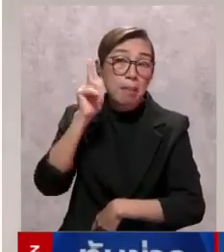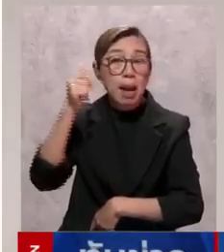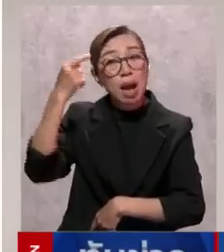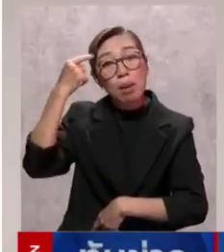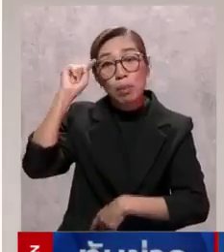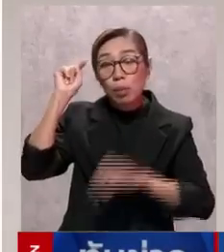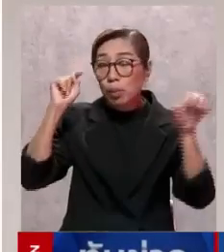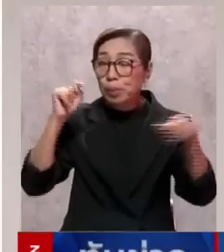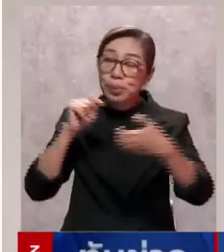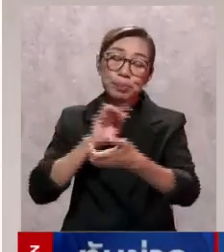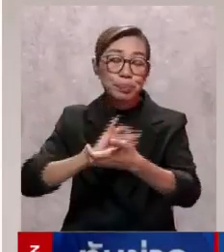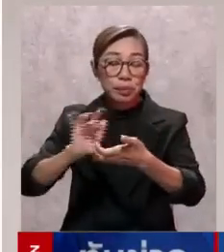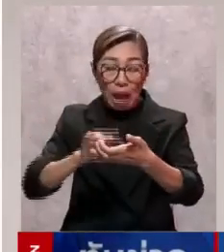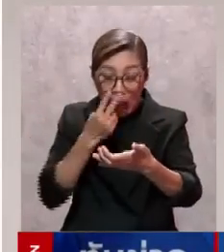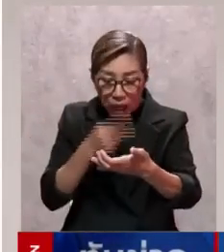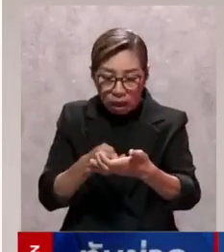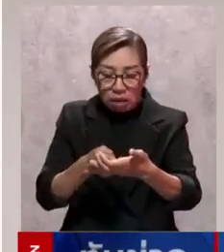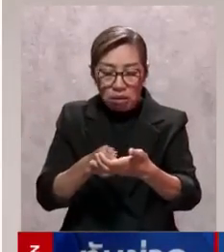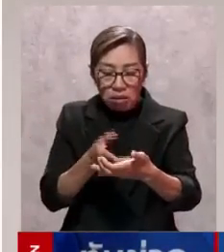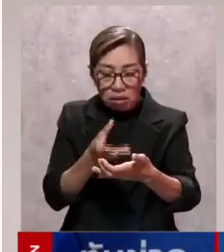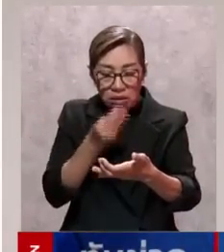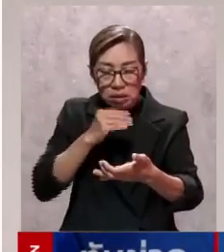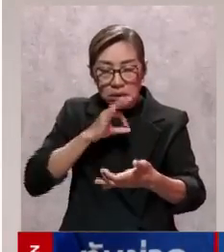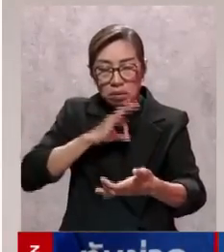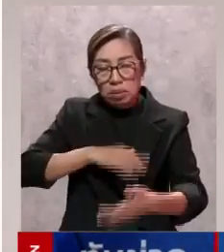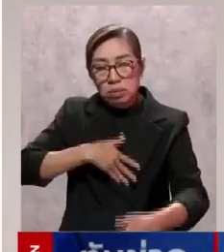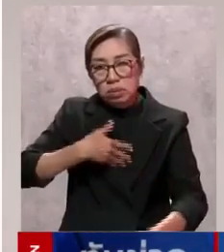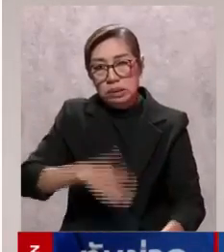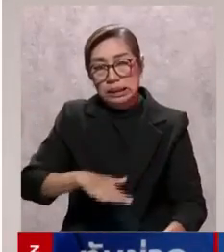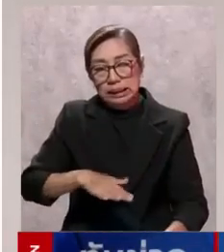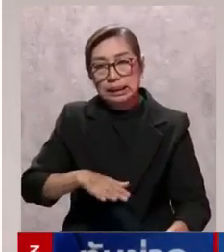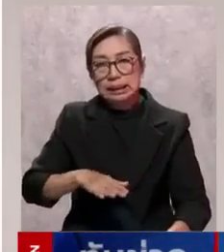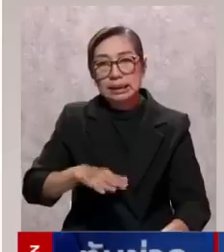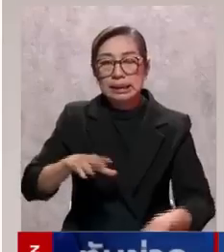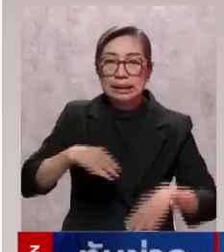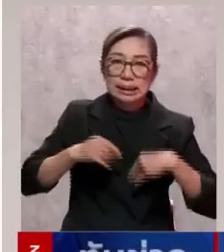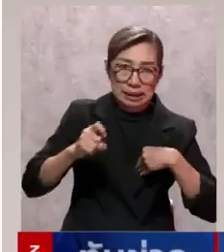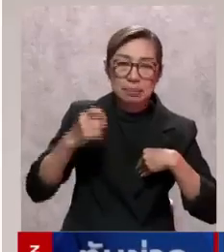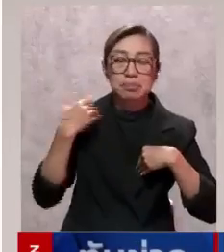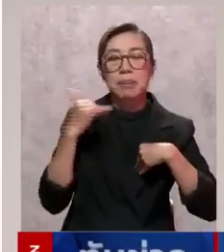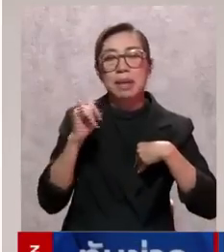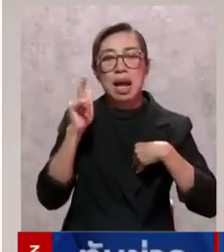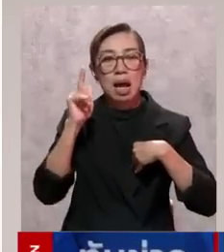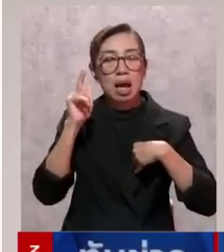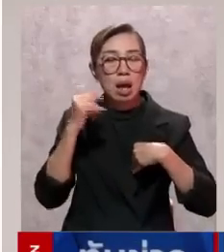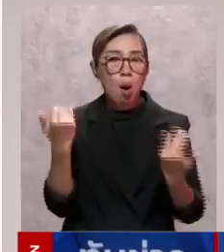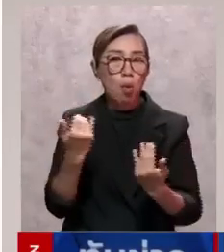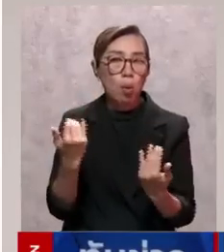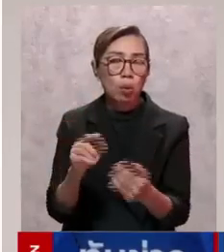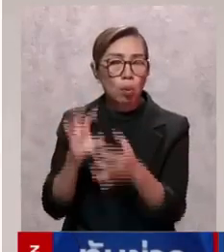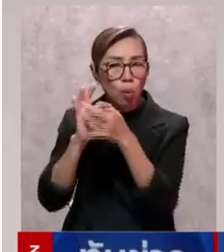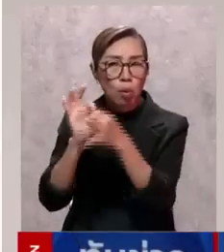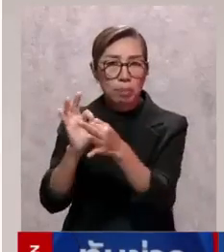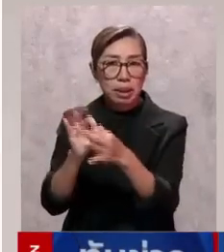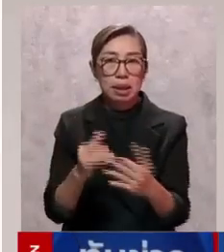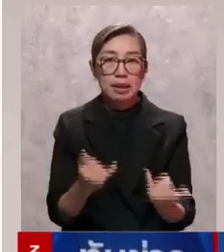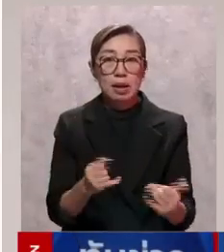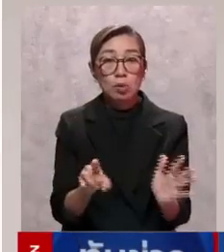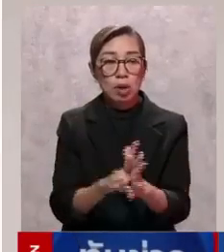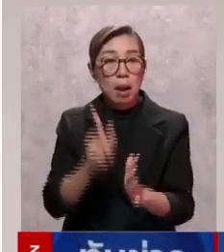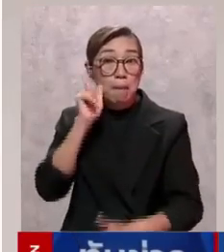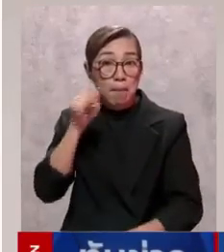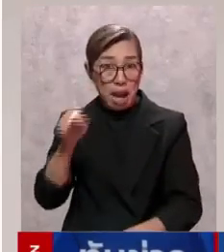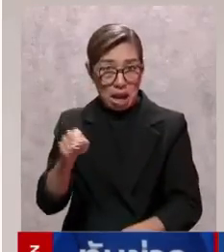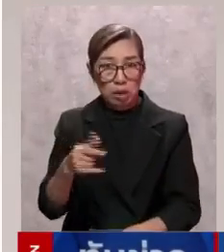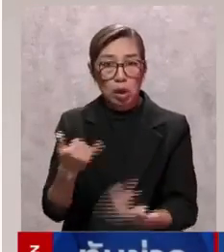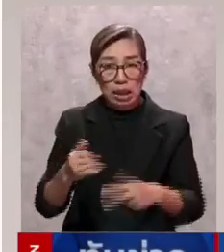ทำร้ายจิตใจของคุณแม่แล้วคุณแม่อาจจะรับไม่ได้นะคะเนี่ยค่ะ ค่ะ คือลูกชายก็ทิ้งท้ายด้วยนะคะบอกว่าคุณแม่ของผมเสียขา